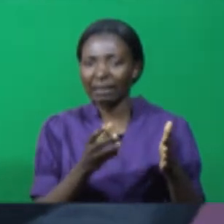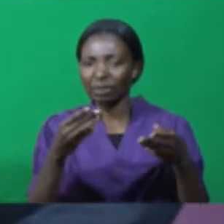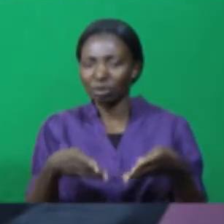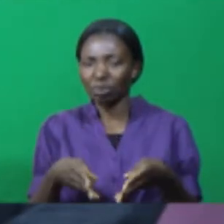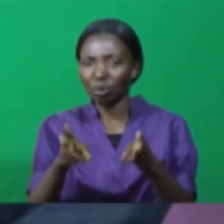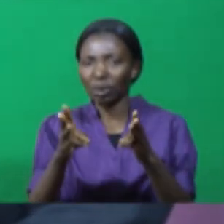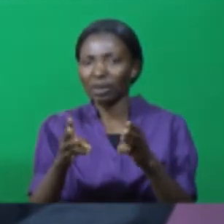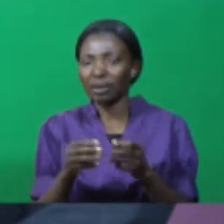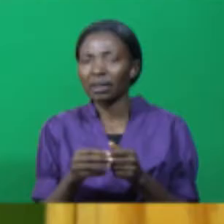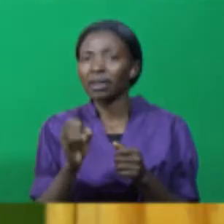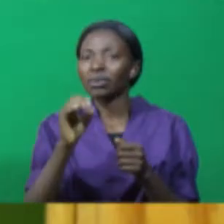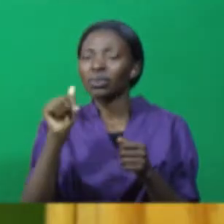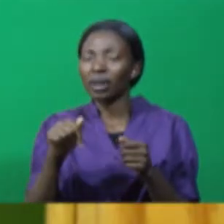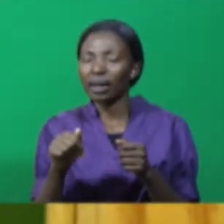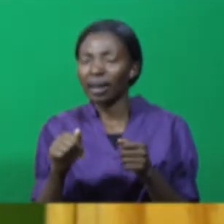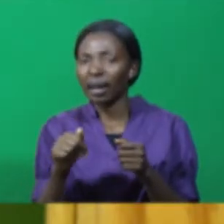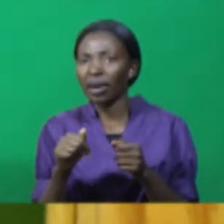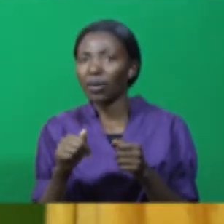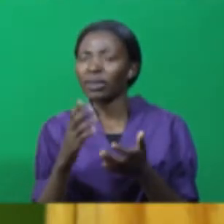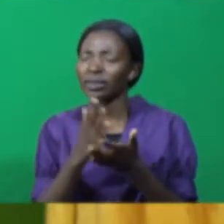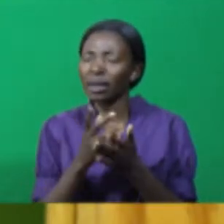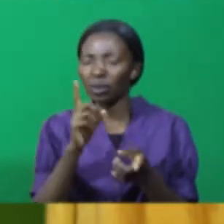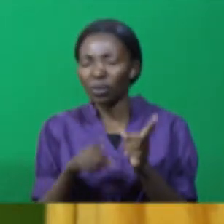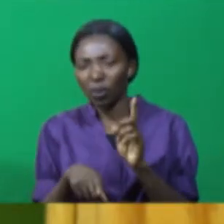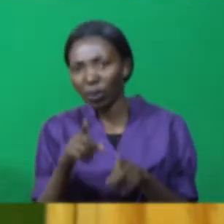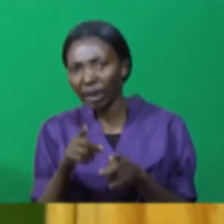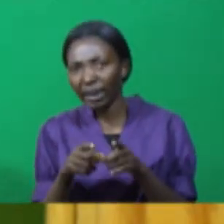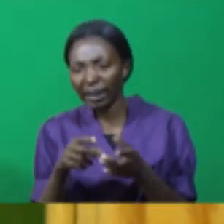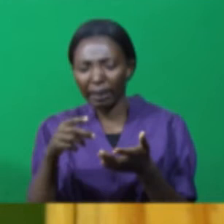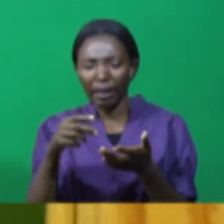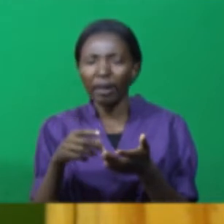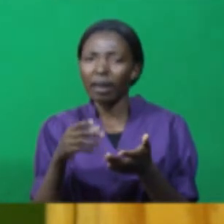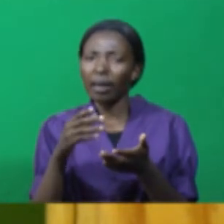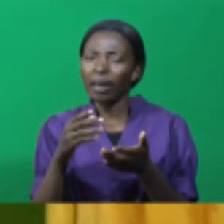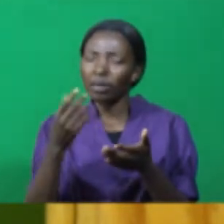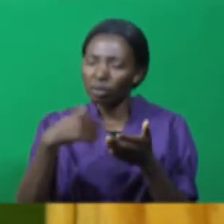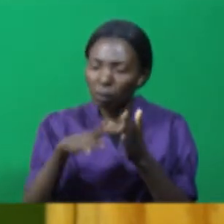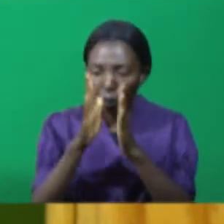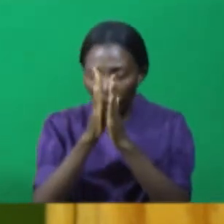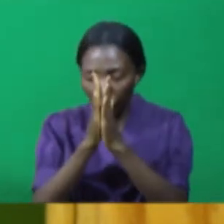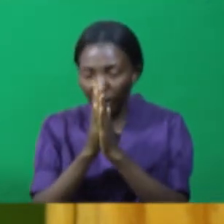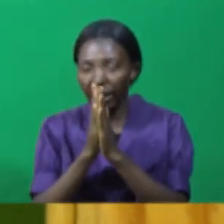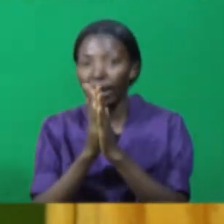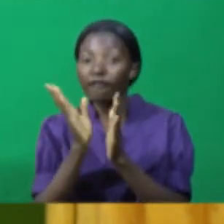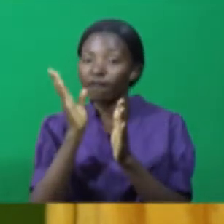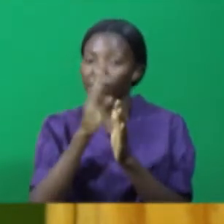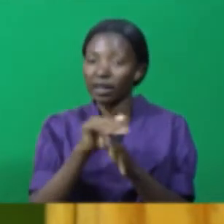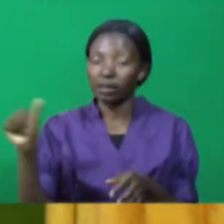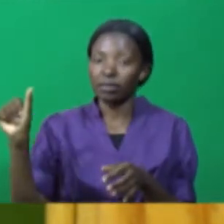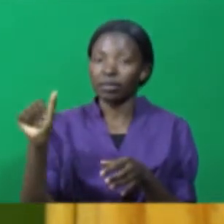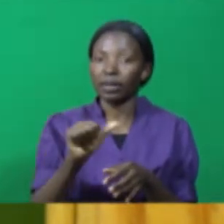usiku. Saka anoti ndakafamba ndikapfuura nepakati pavo. Ndikanonamata.